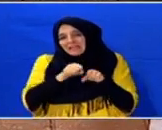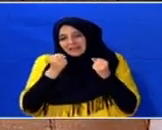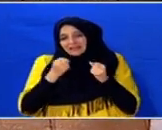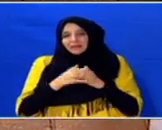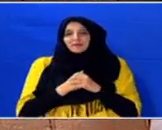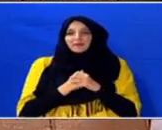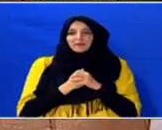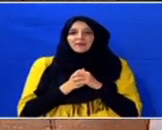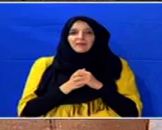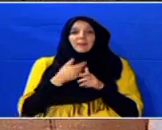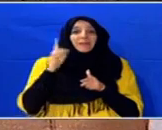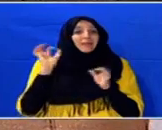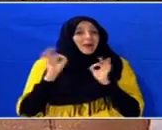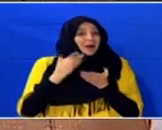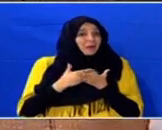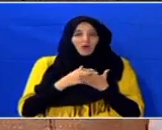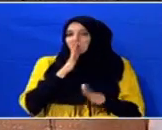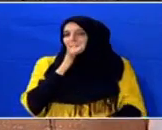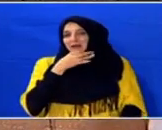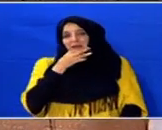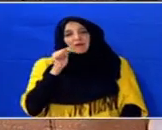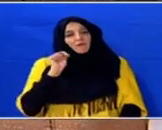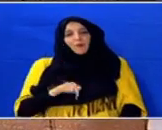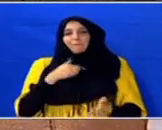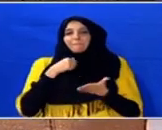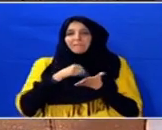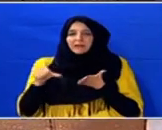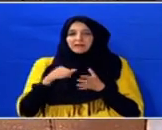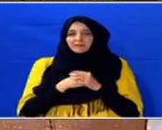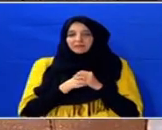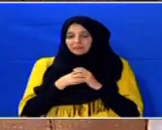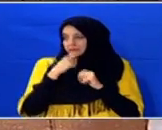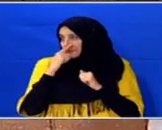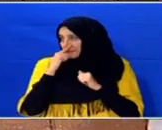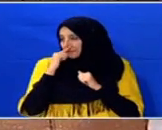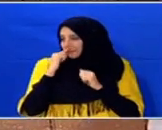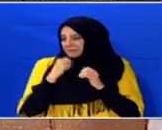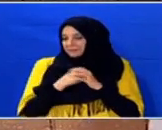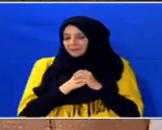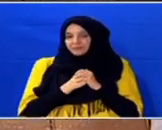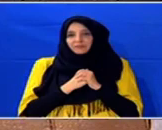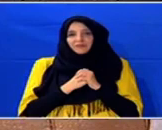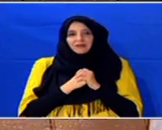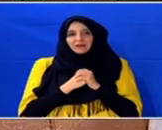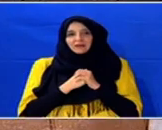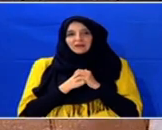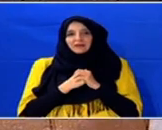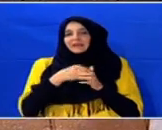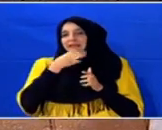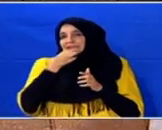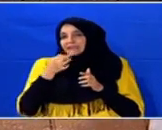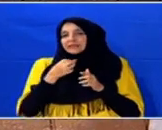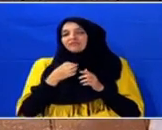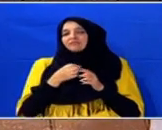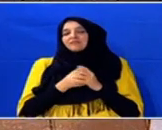يضمن قبل قيام الدليل. إذن كخلاصة ذمم الناس بريئة